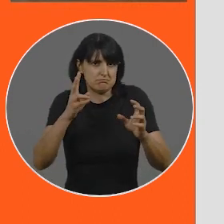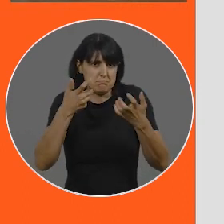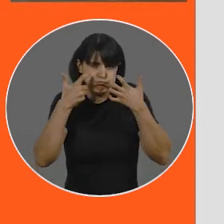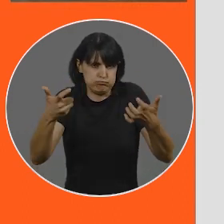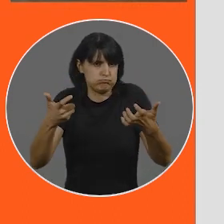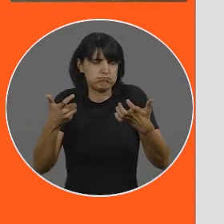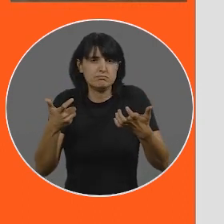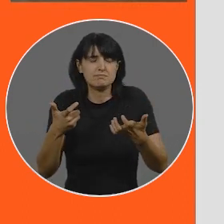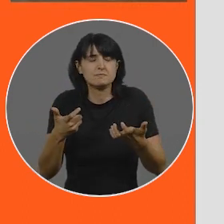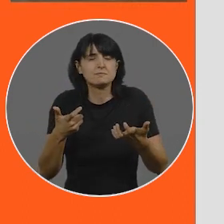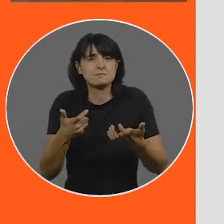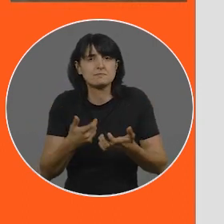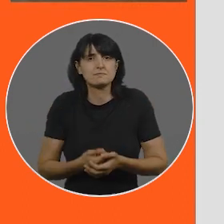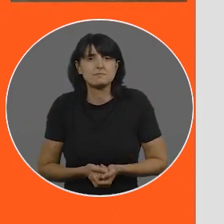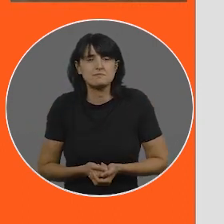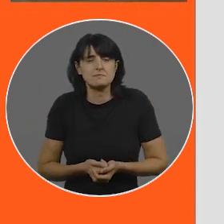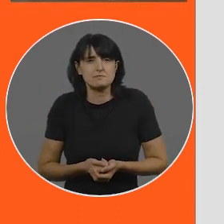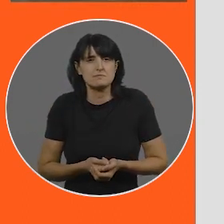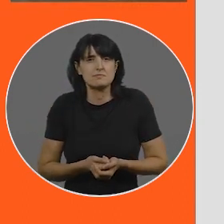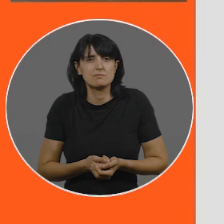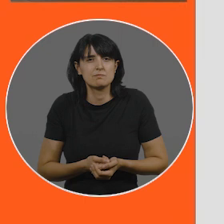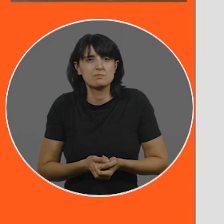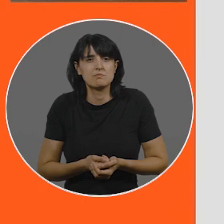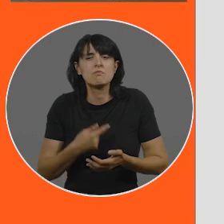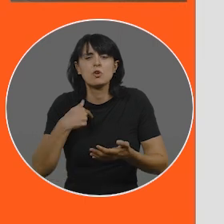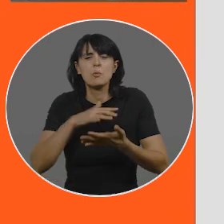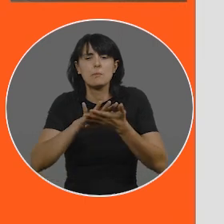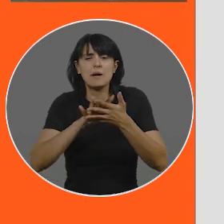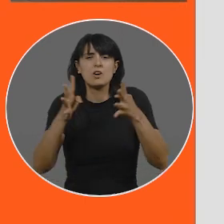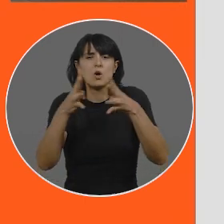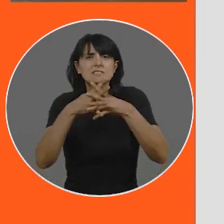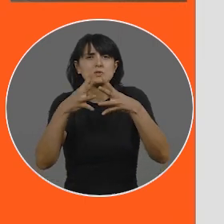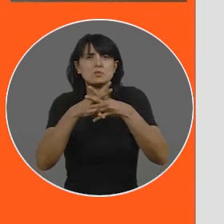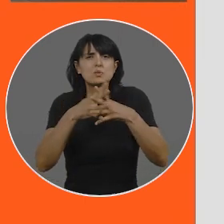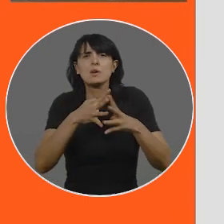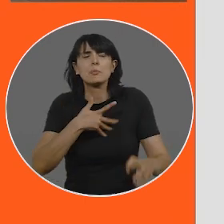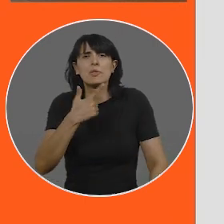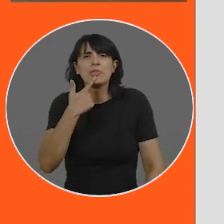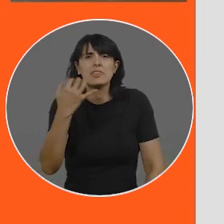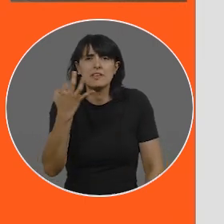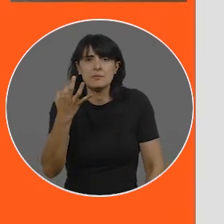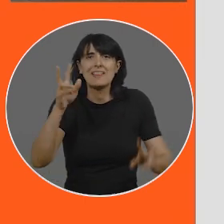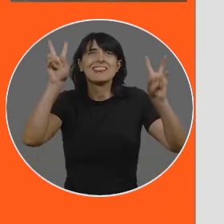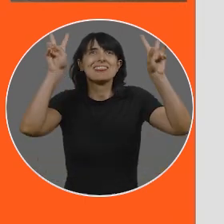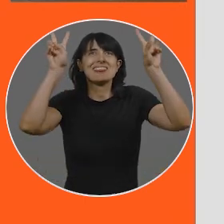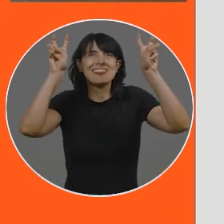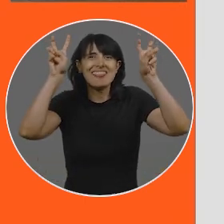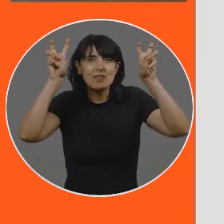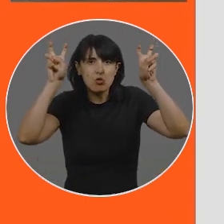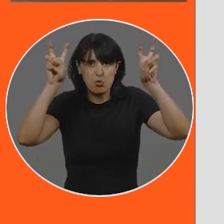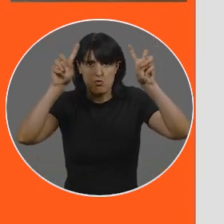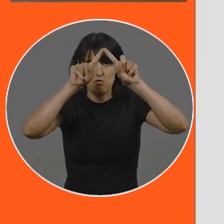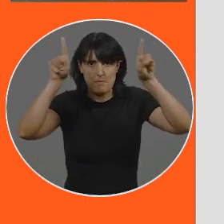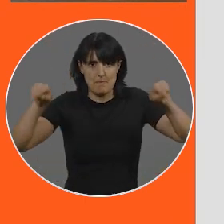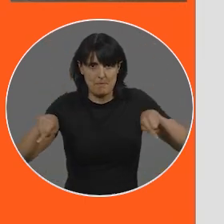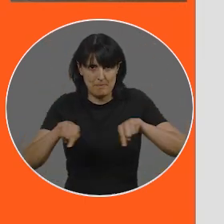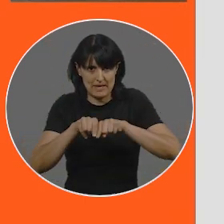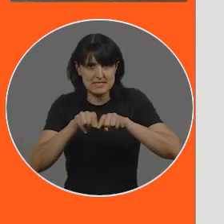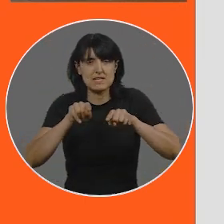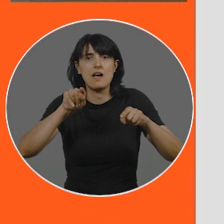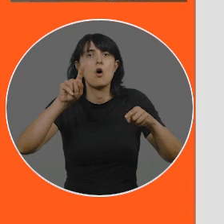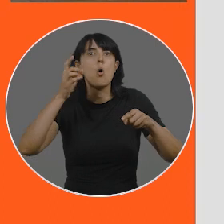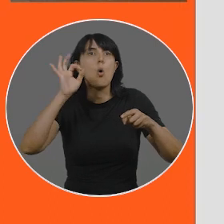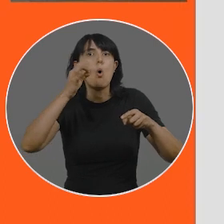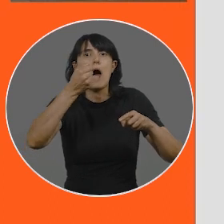em semblava molt evident que això afecta a tothom. Quines característiques, quan parlo d'estructura, què vull dir? Doncs vull dir que tingui títol la pàgina en què